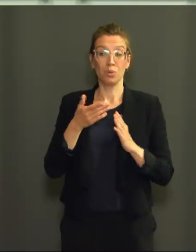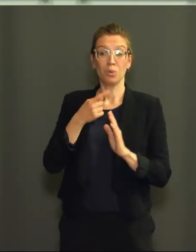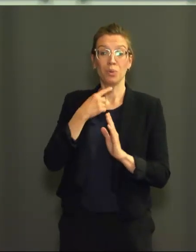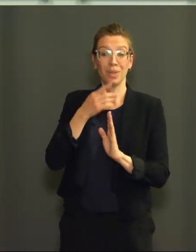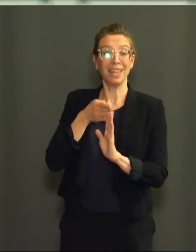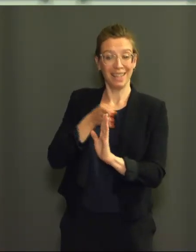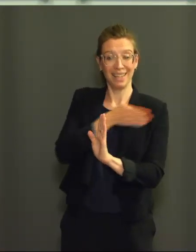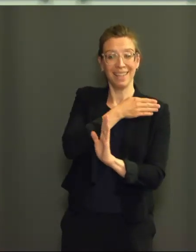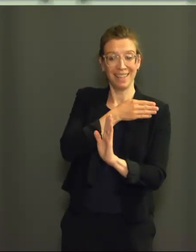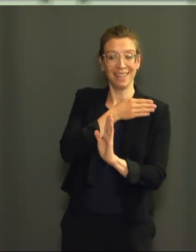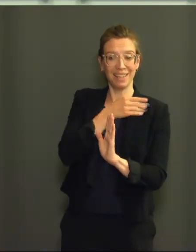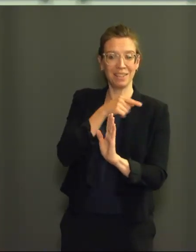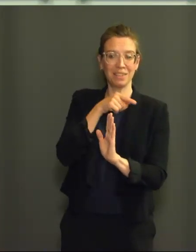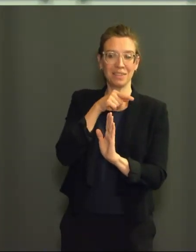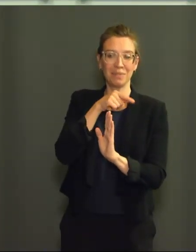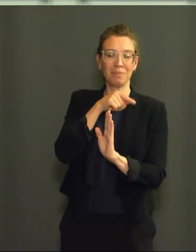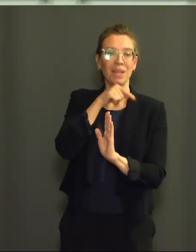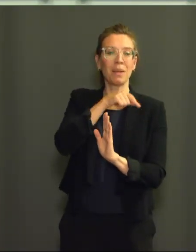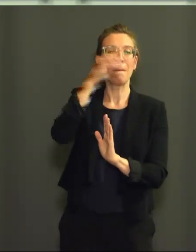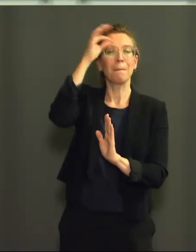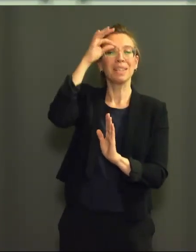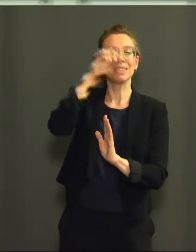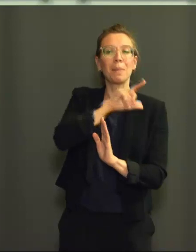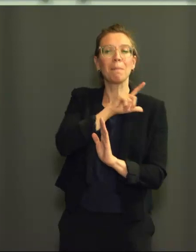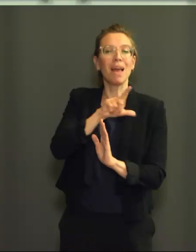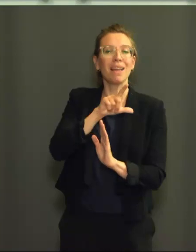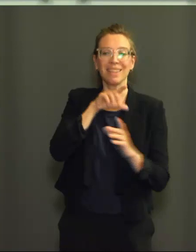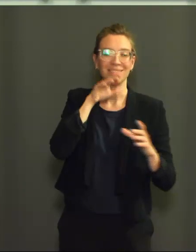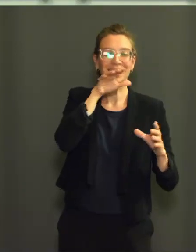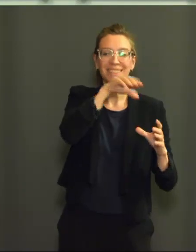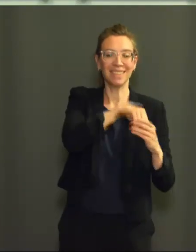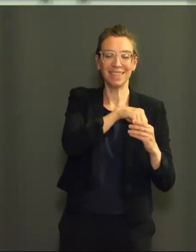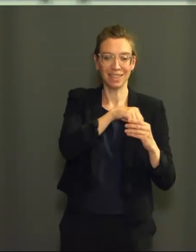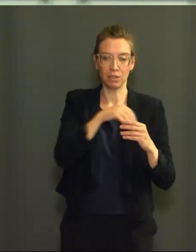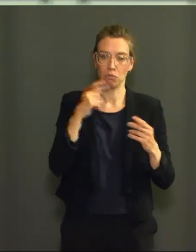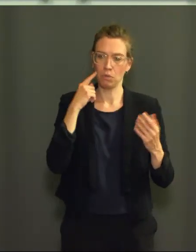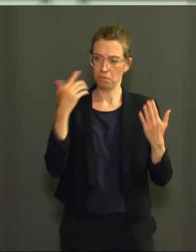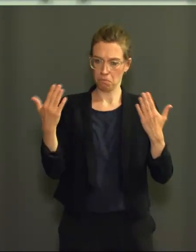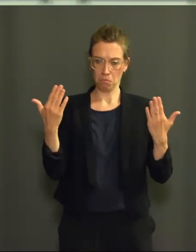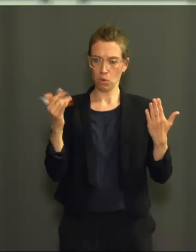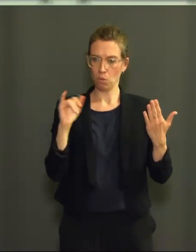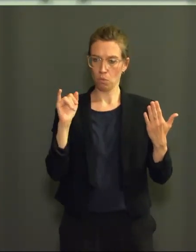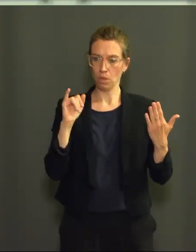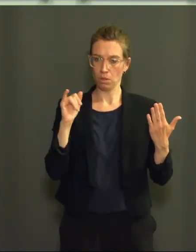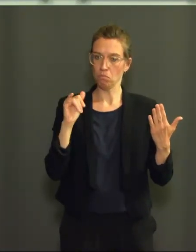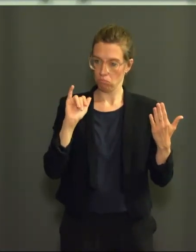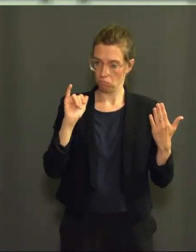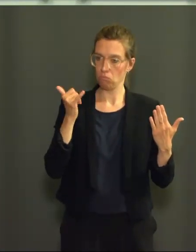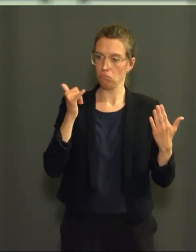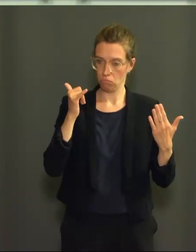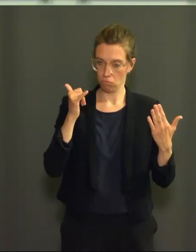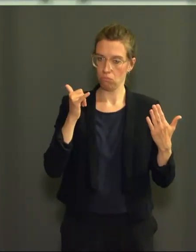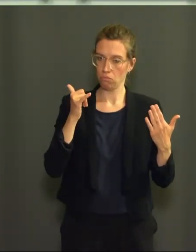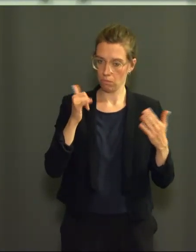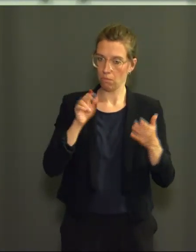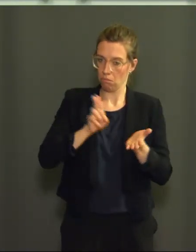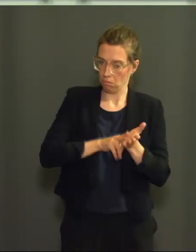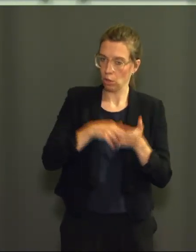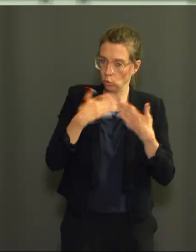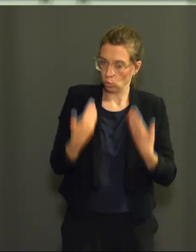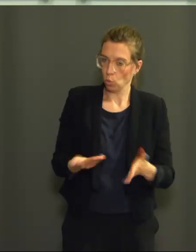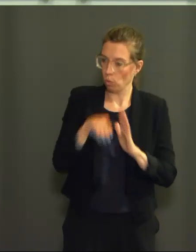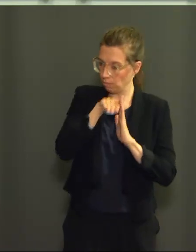En dat betekent dat we opnieuw een onvertekend beeld van de trend krijgen. En deze trend blijft duidelijk